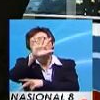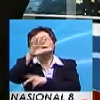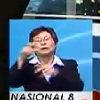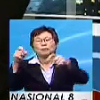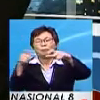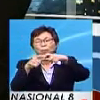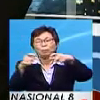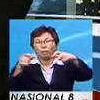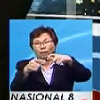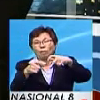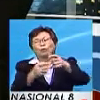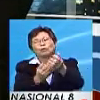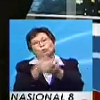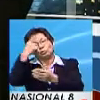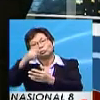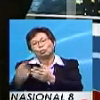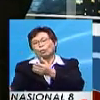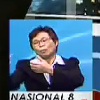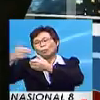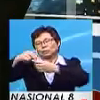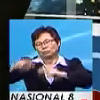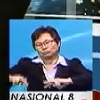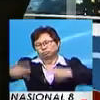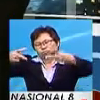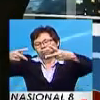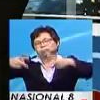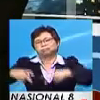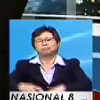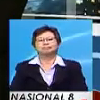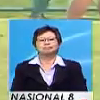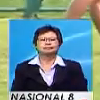gol tanpa bolos untuk Mara ke separuh